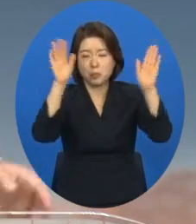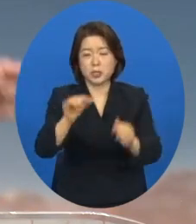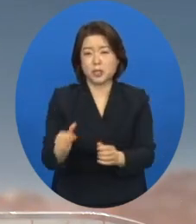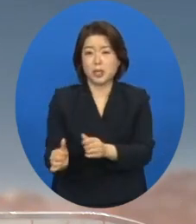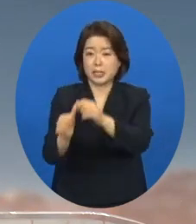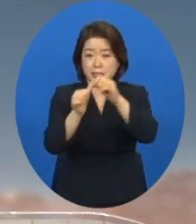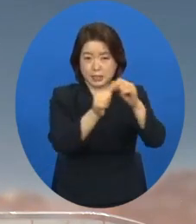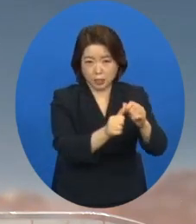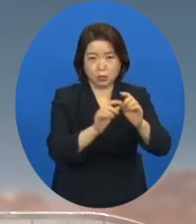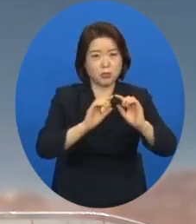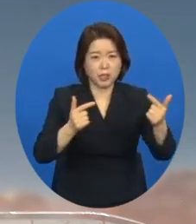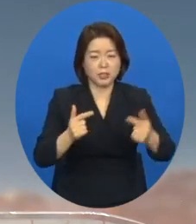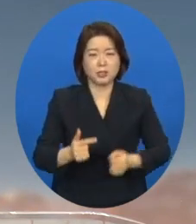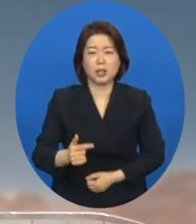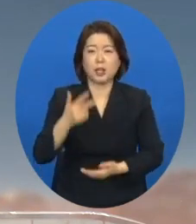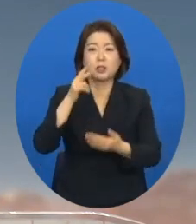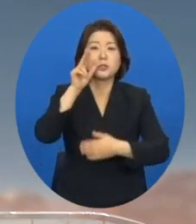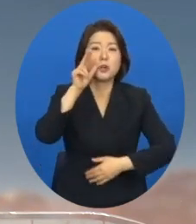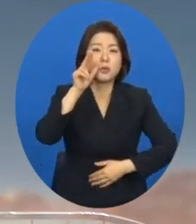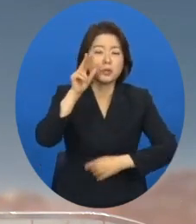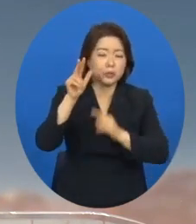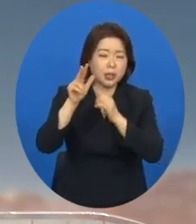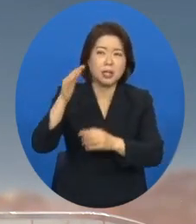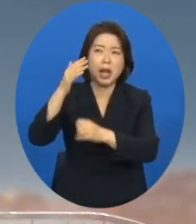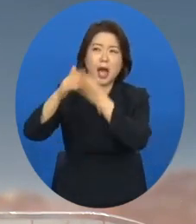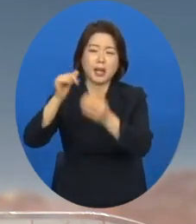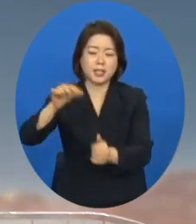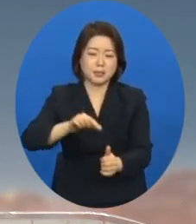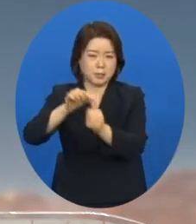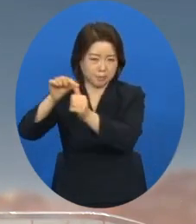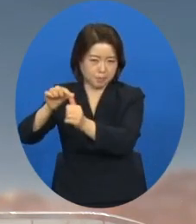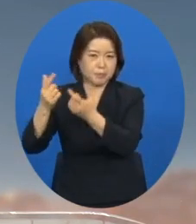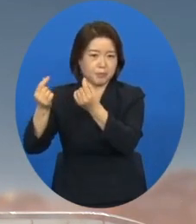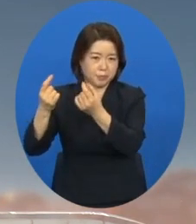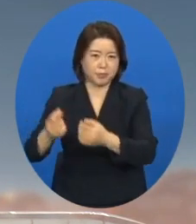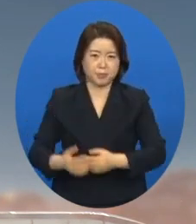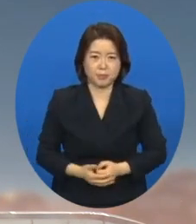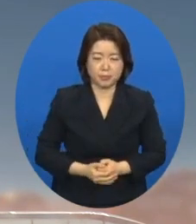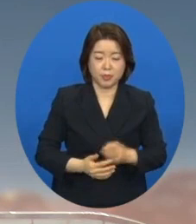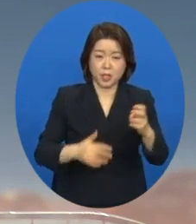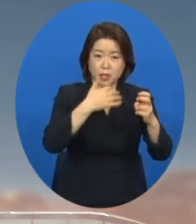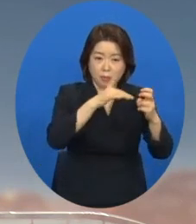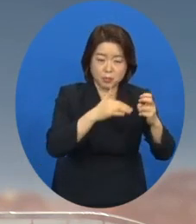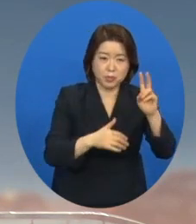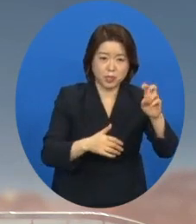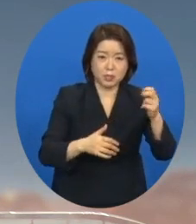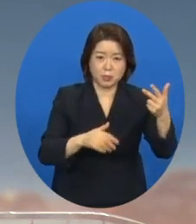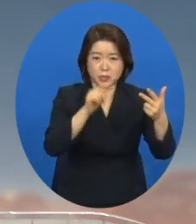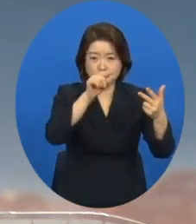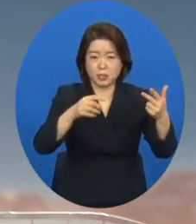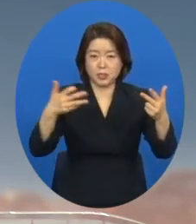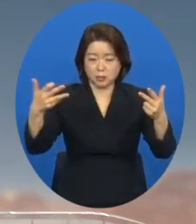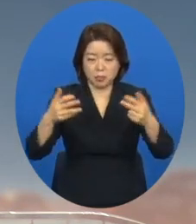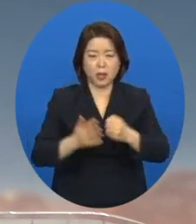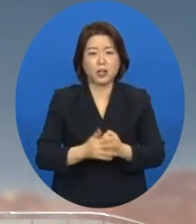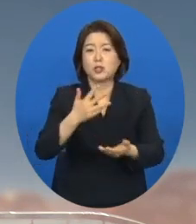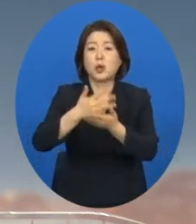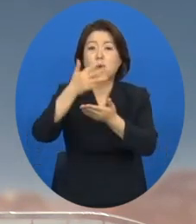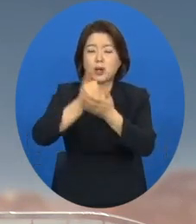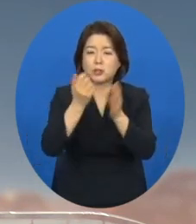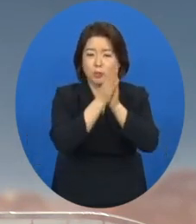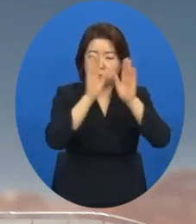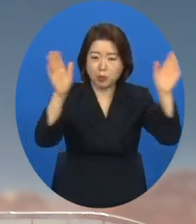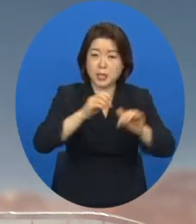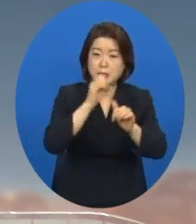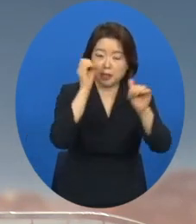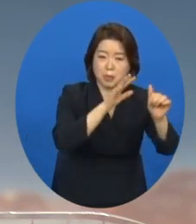아니라 여호수아는 하나님이 세우셨어요. 자 민수기 27장 18절에 여호와께서 모세에게 이르시되 눈의 아들 여호수아는 그 안에